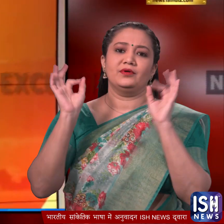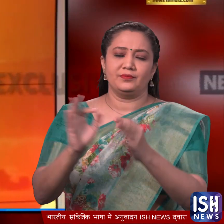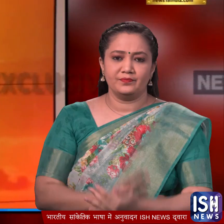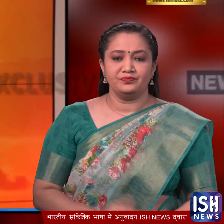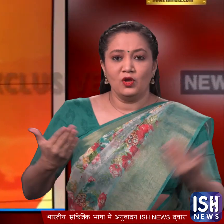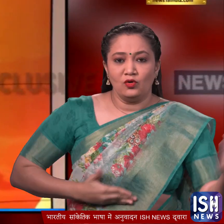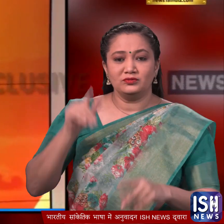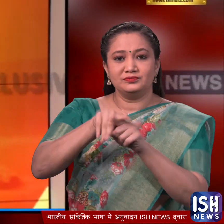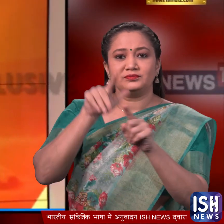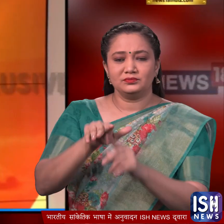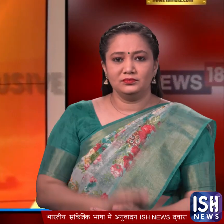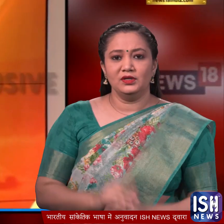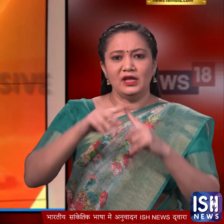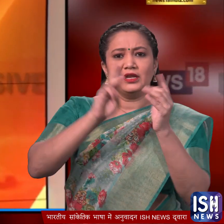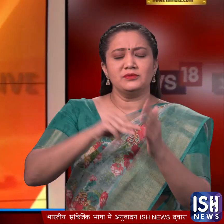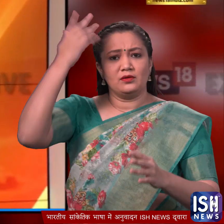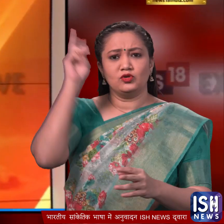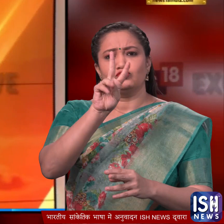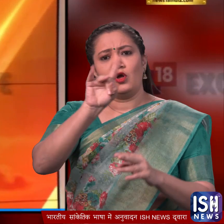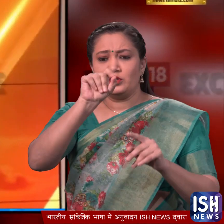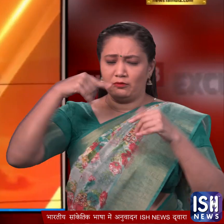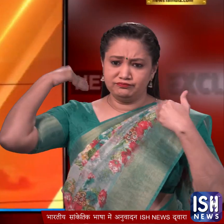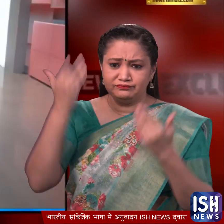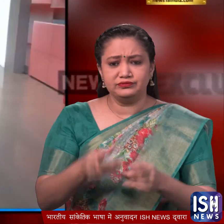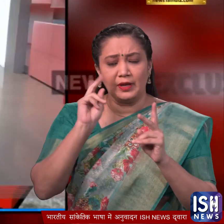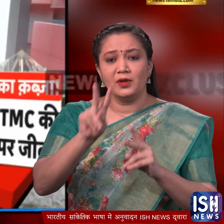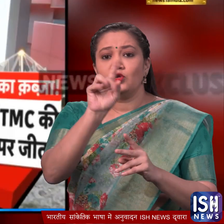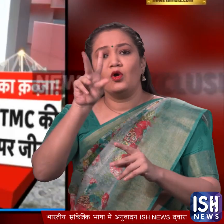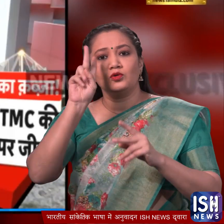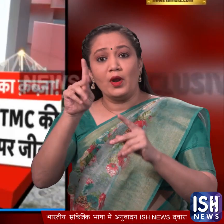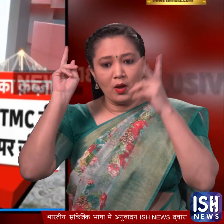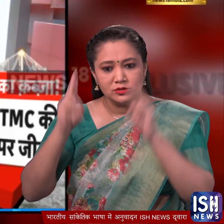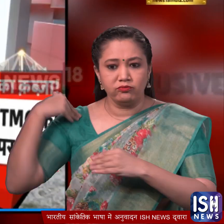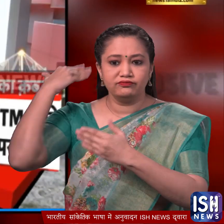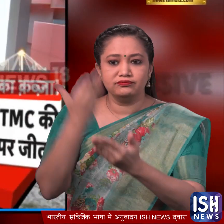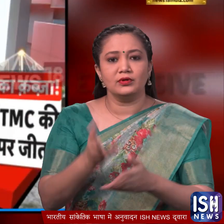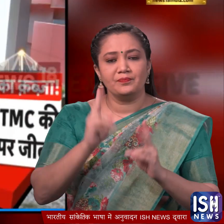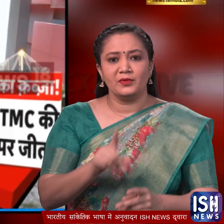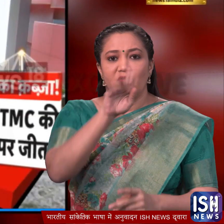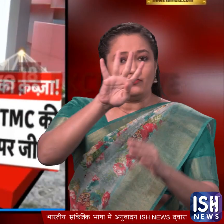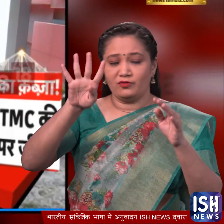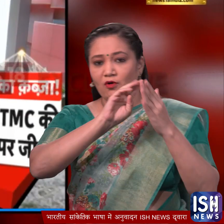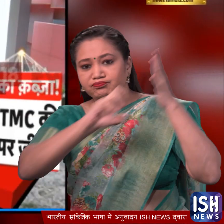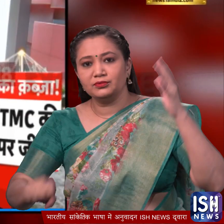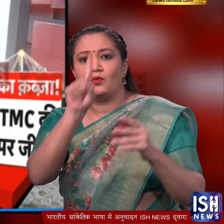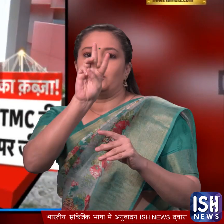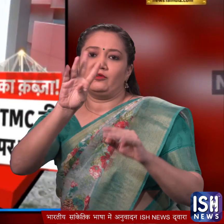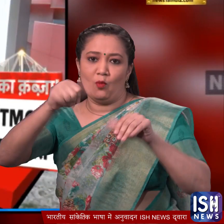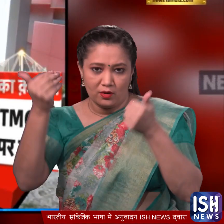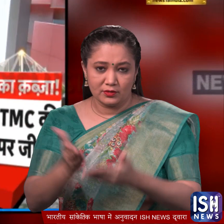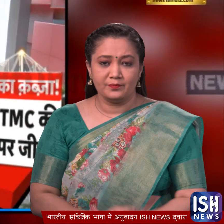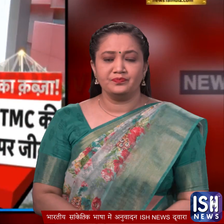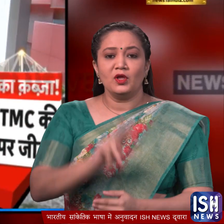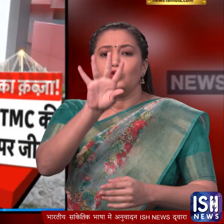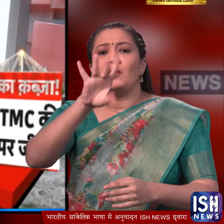लिए खुशखबरी लाए। कोलकाता नगर निगम पर टीएमसी का 2010 से कब्जा है, जो 2021 में भी बरकरार रहा और उसे 144 सीटों में 134